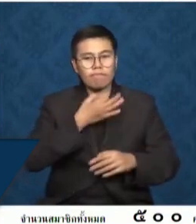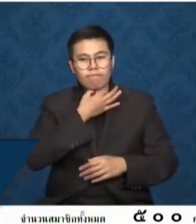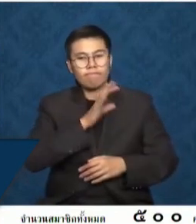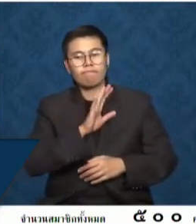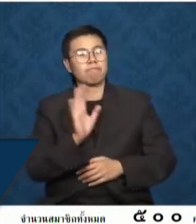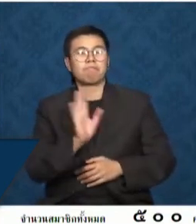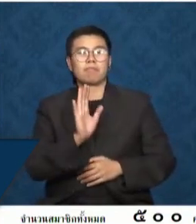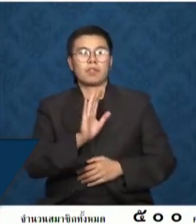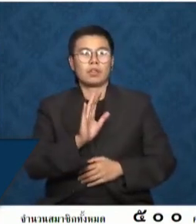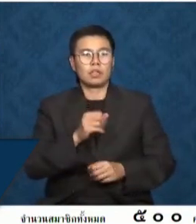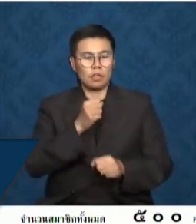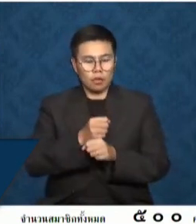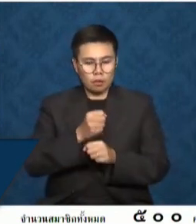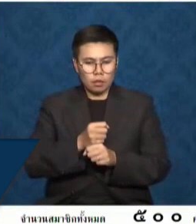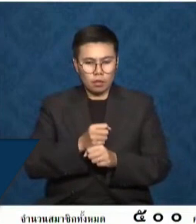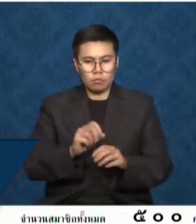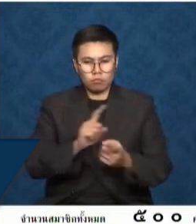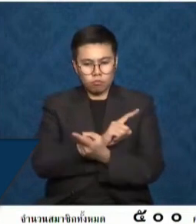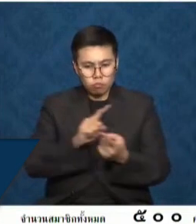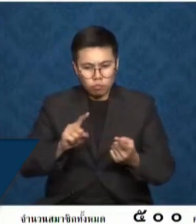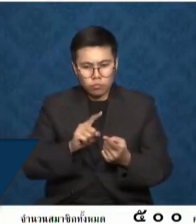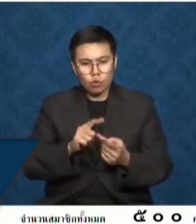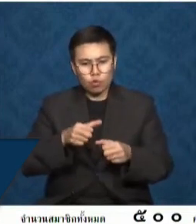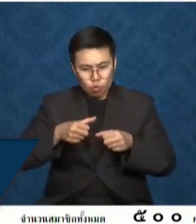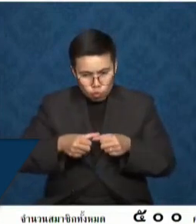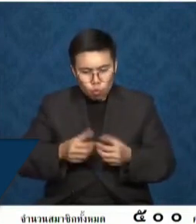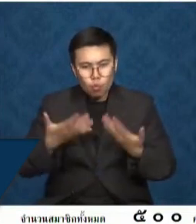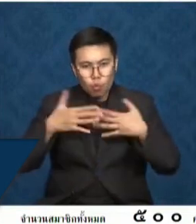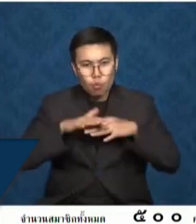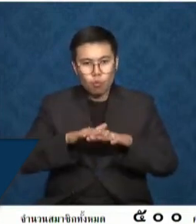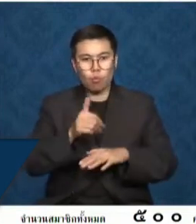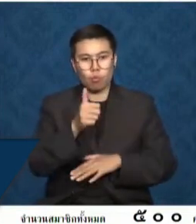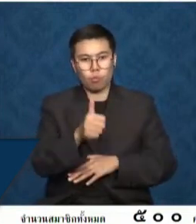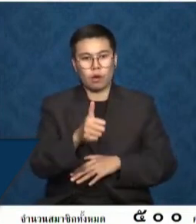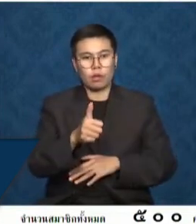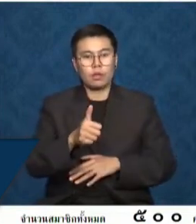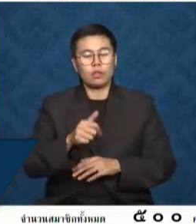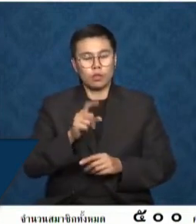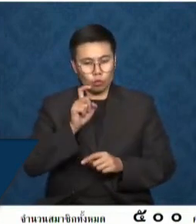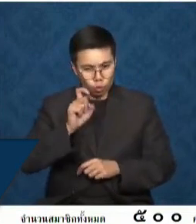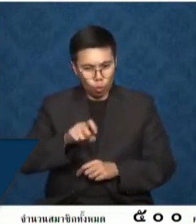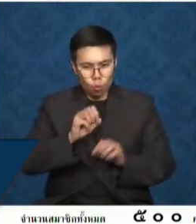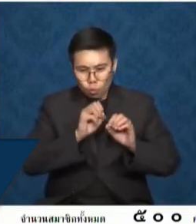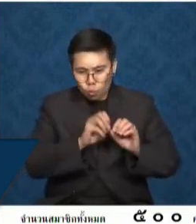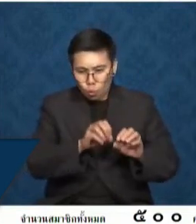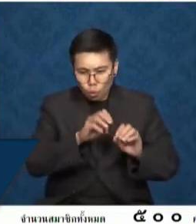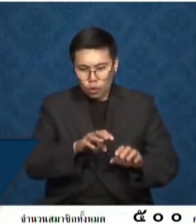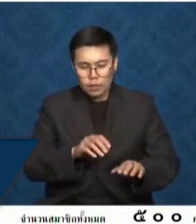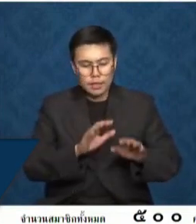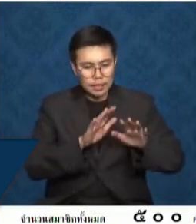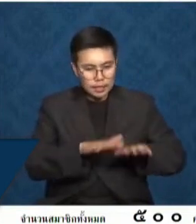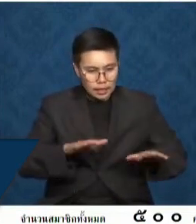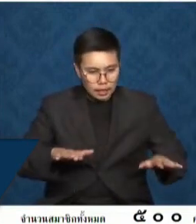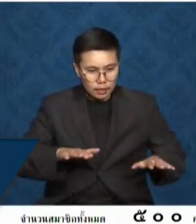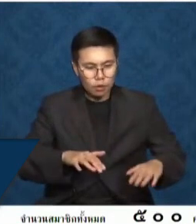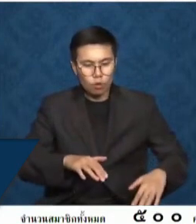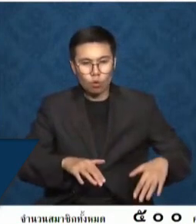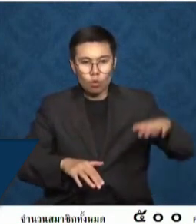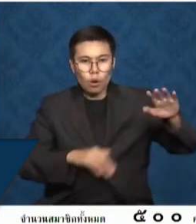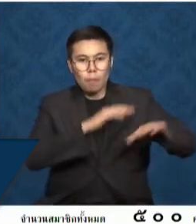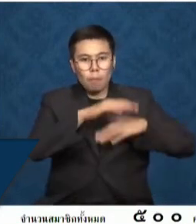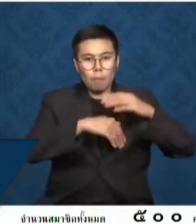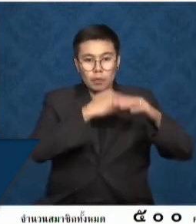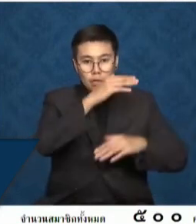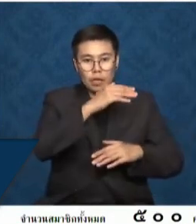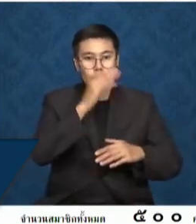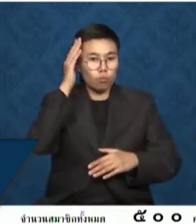สร้างสังคมให้ทุกคนอยู่ร่วมกันได้หรือการสร้างบรรยากาศให้เหมาะแก่การเรียนรู้และการเติบโตของเด็กและเยาวชน และแน่น